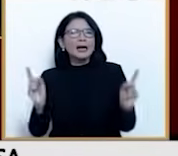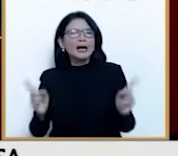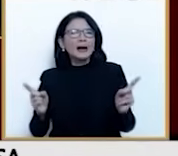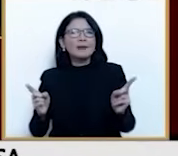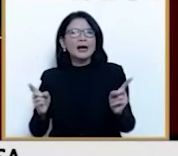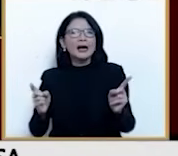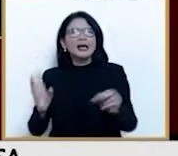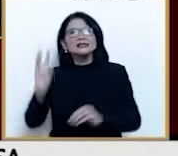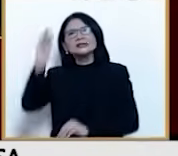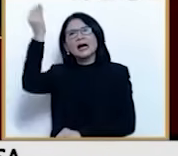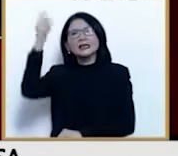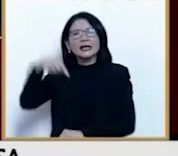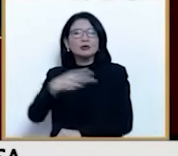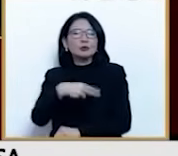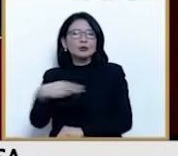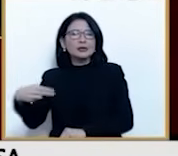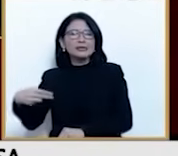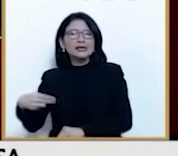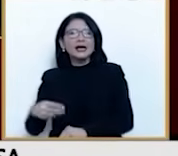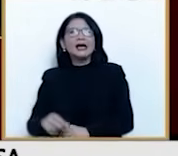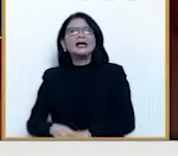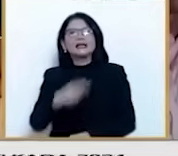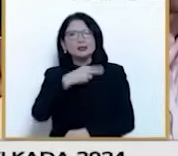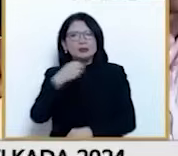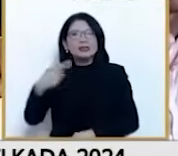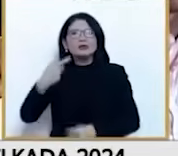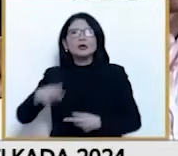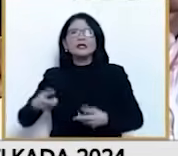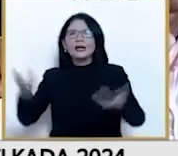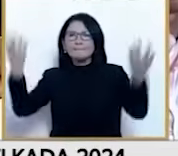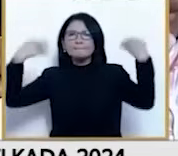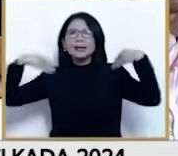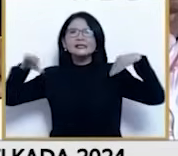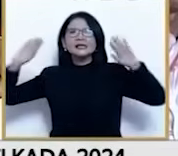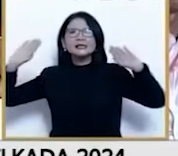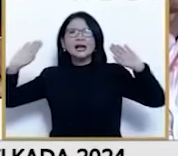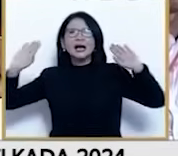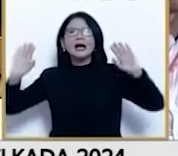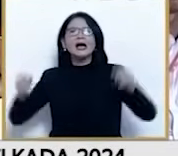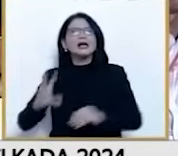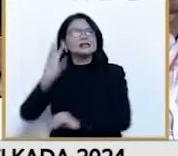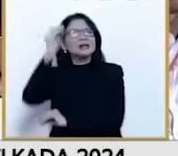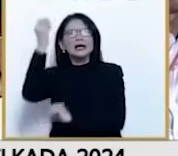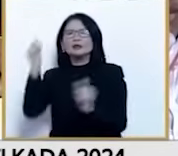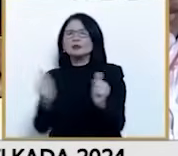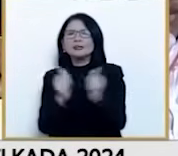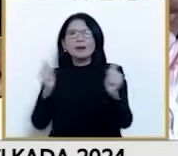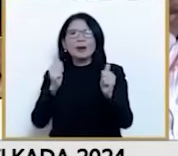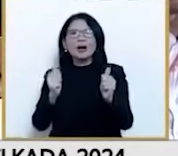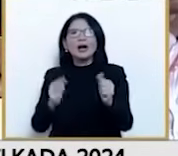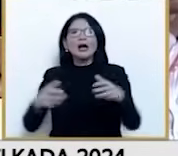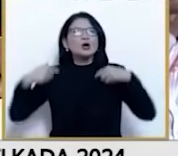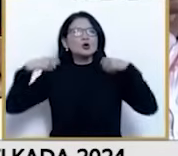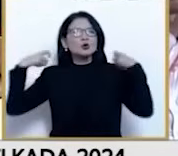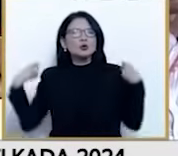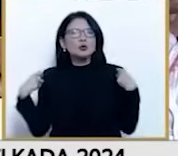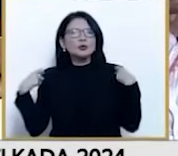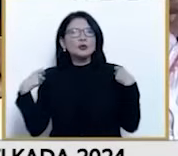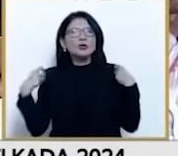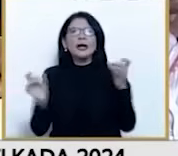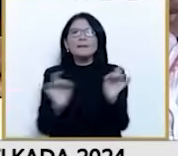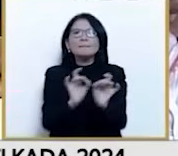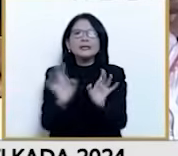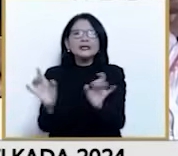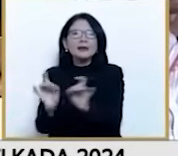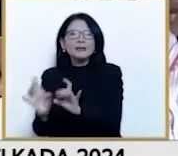adalah Indonesia dan Indonesia adalah Pancasila. Jakarta teristimewa, luar biasa. Gubernurnya beda golongan,